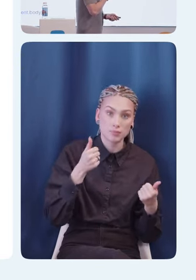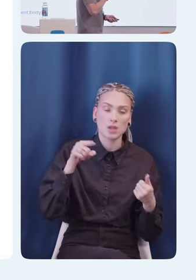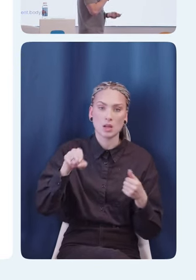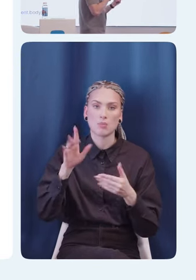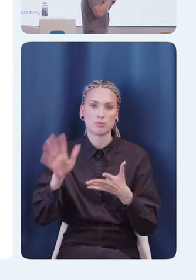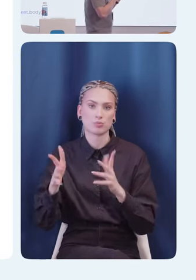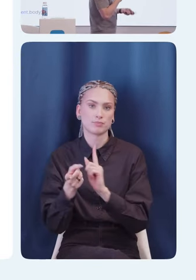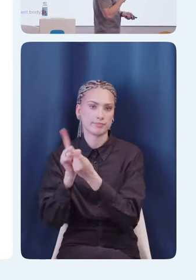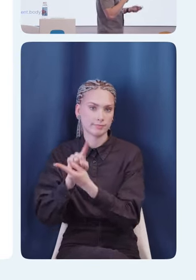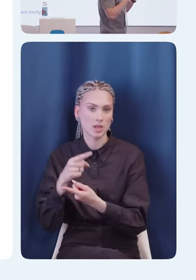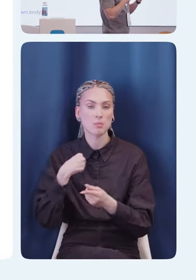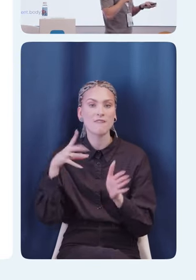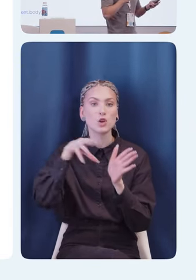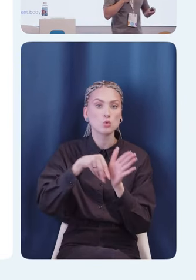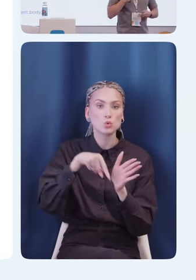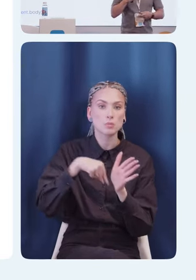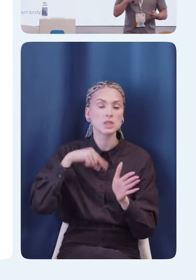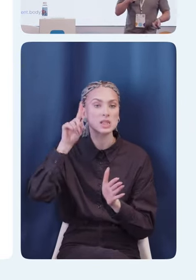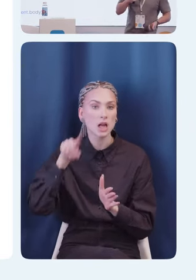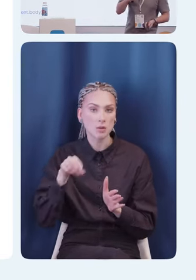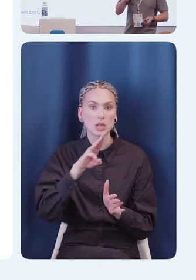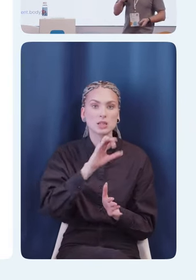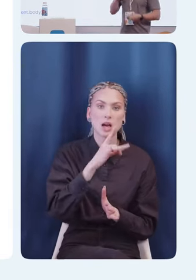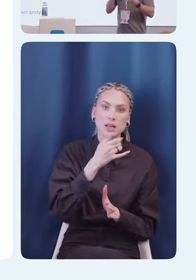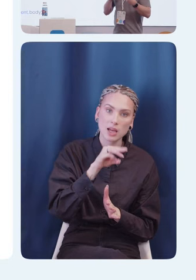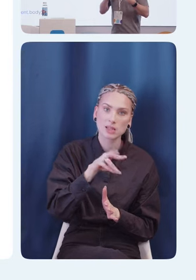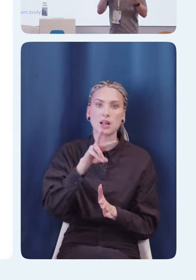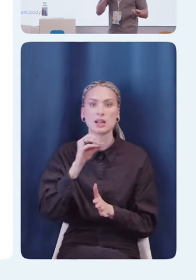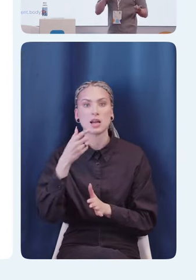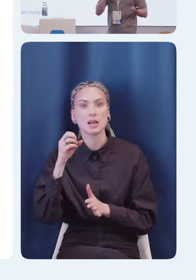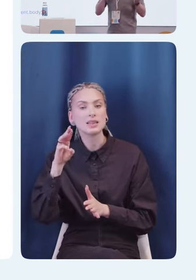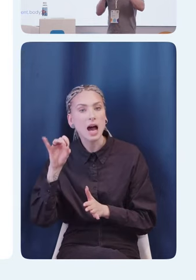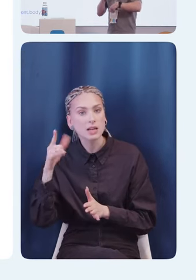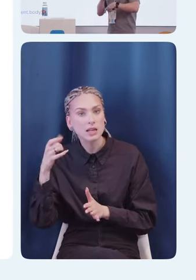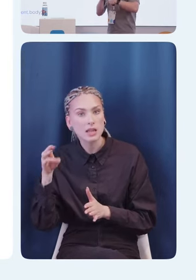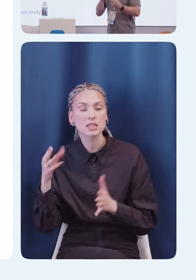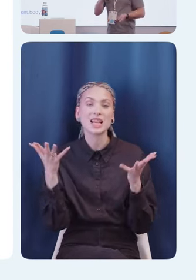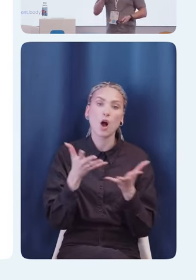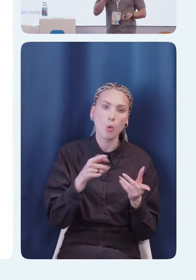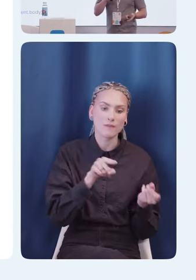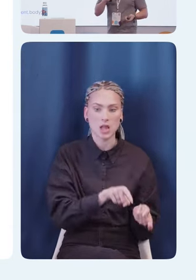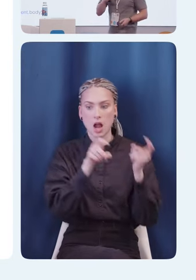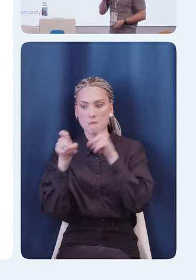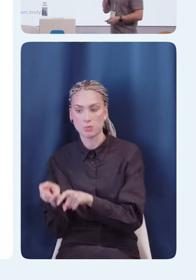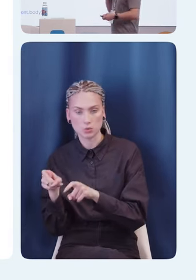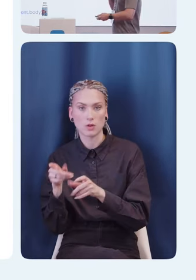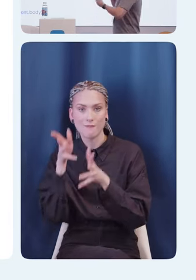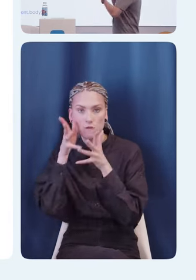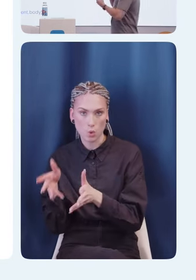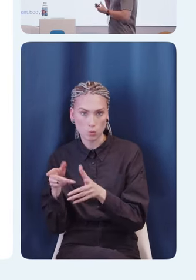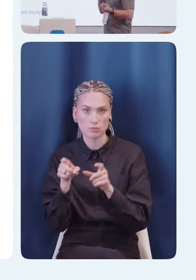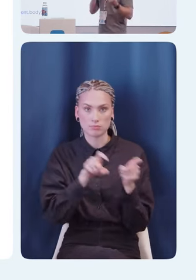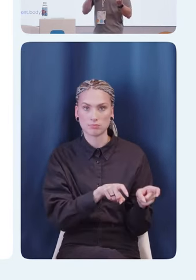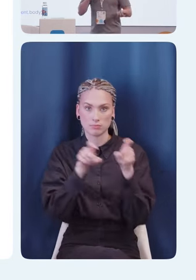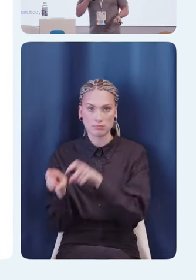события мы знаем, есть два свойства, target и related target, с какого на какой элемент перешел фокус. И у